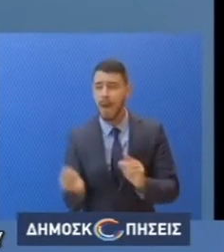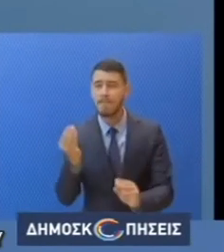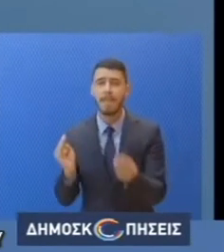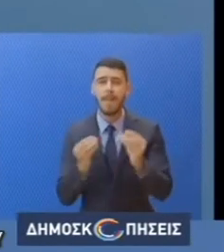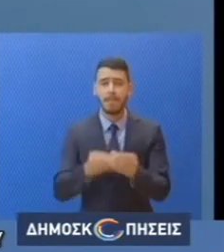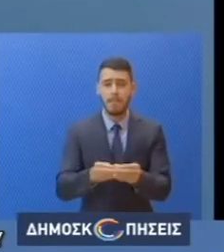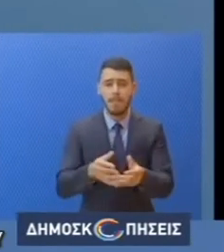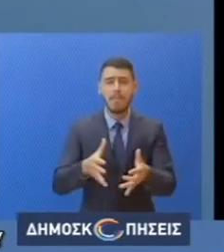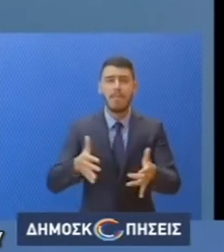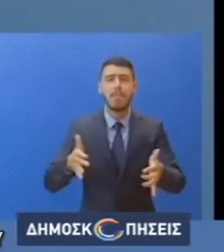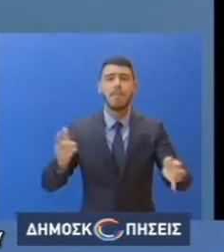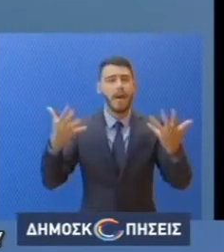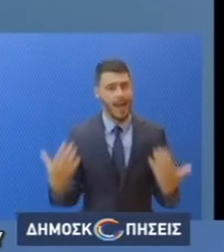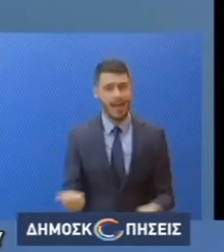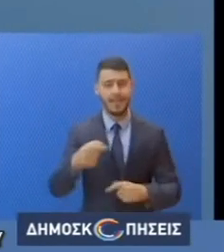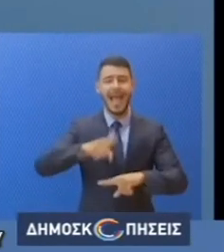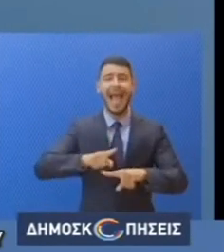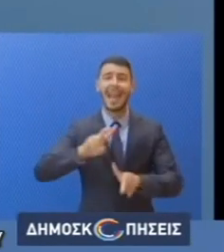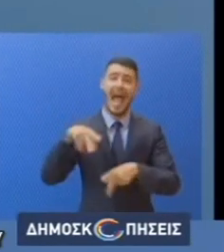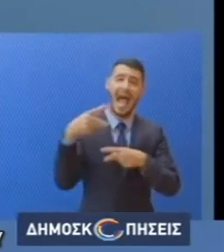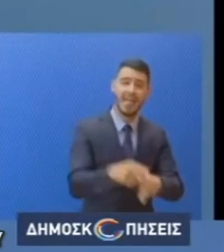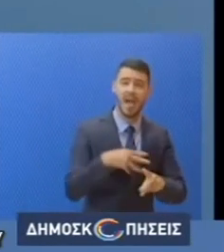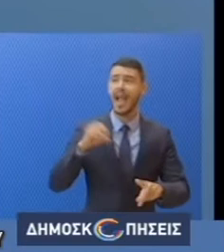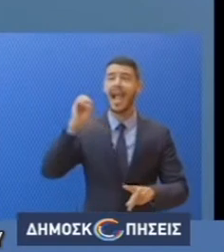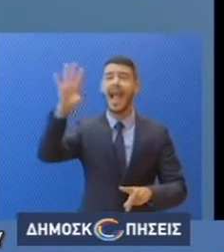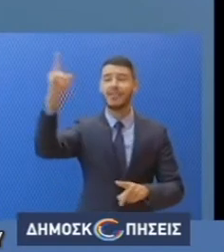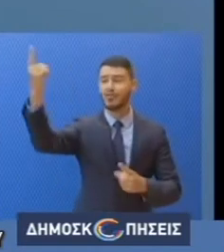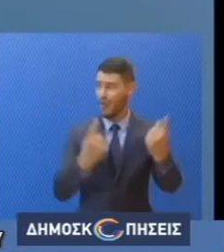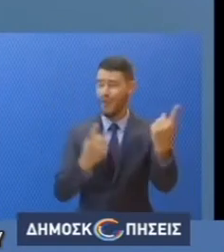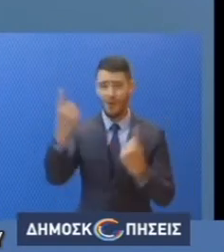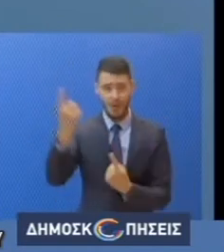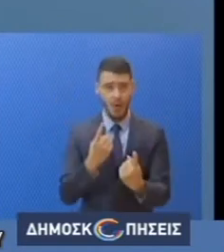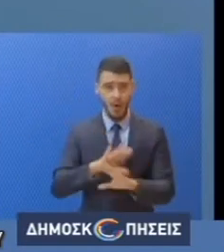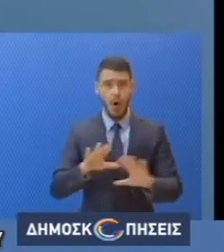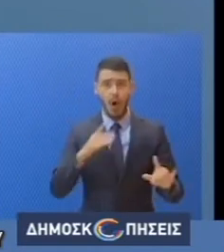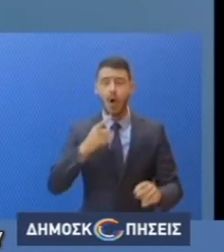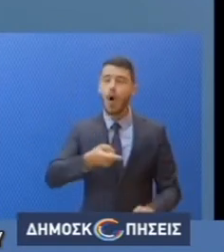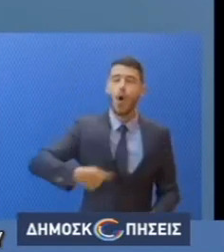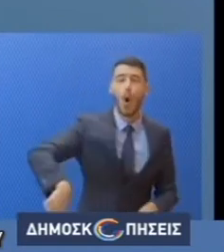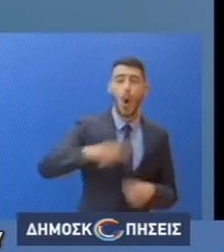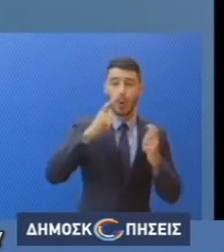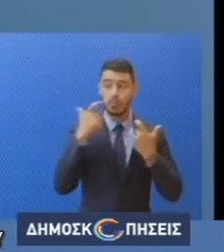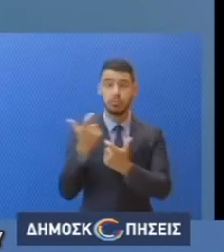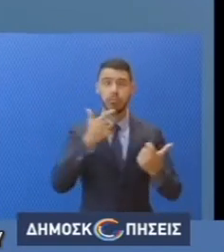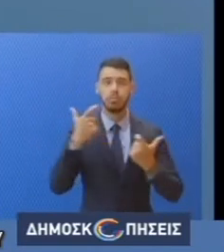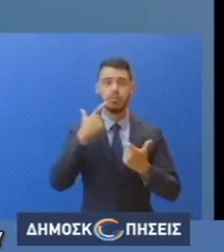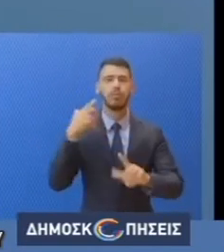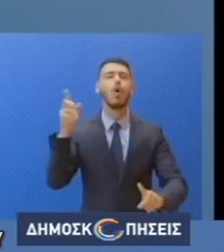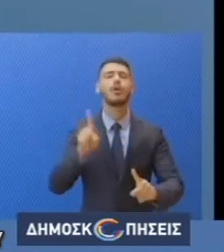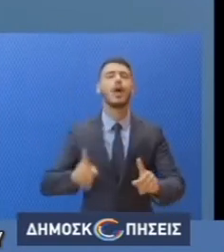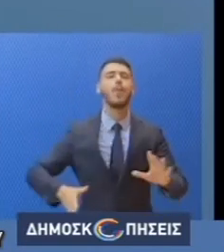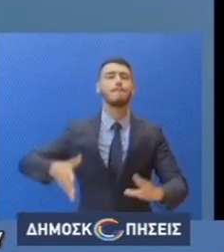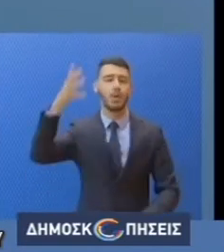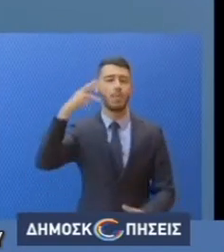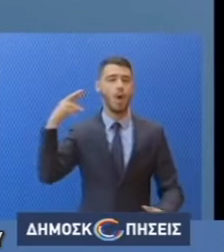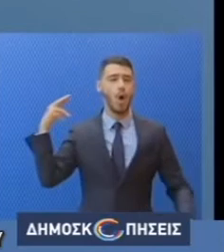ντόπιων κρουσμάτων χτυπά καμπάνα προειδοποίησης για όλους. Ο Πρωθυπουργός Κυριάκος Μητσοτάκης παρακολουθεί στενά τις εξελίξεις.